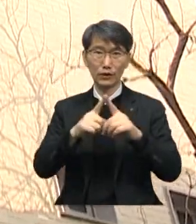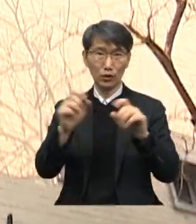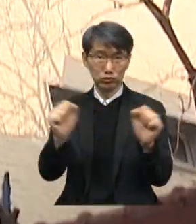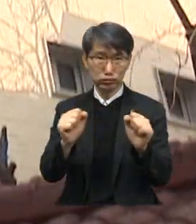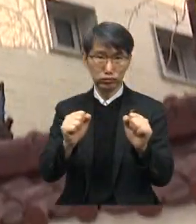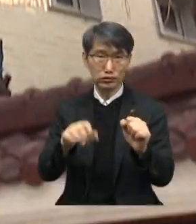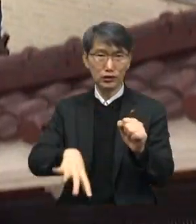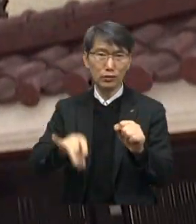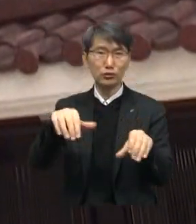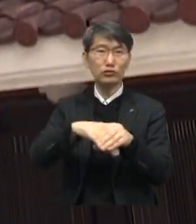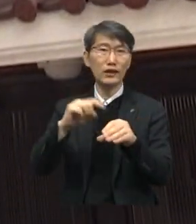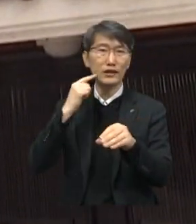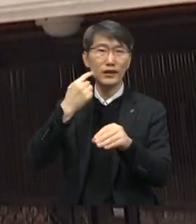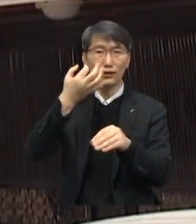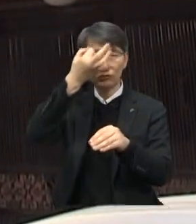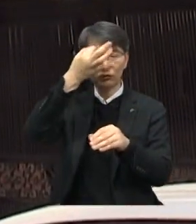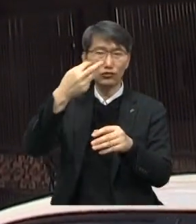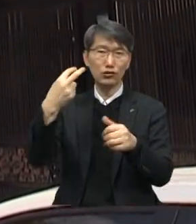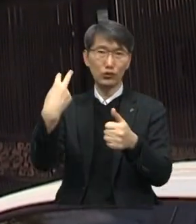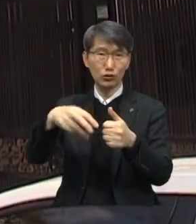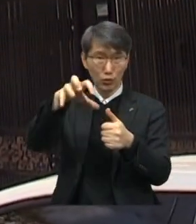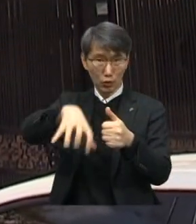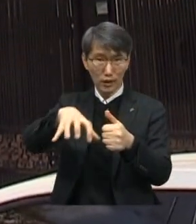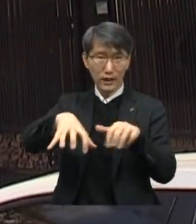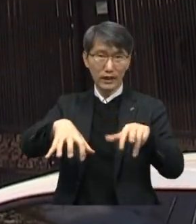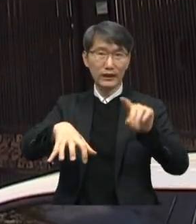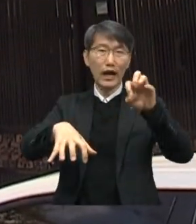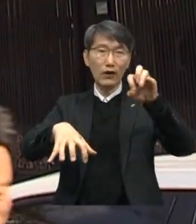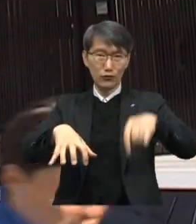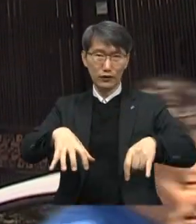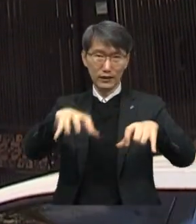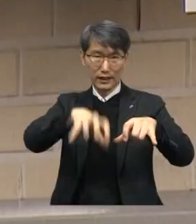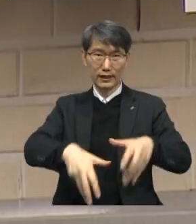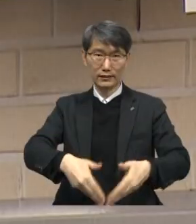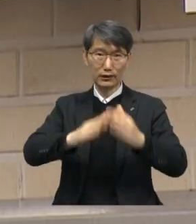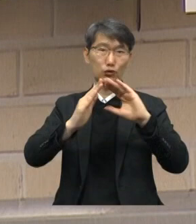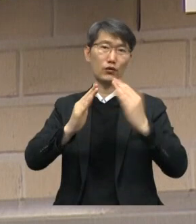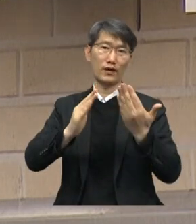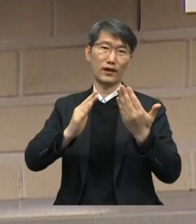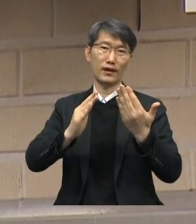성북구 최초의 문화예술교육공간이 장위동에 마련됐습니다.